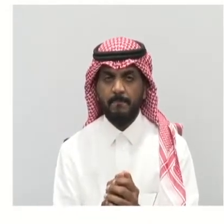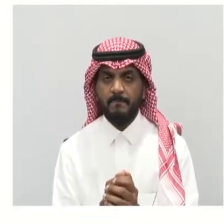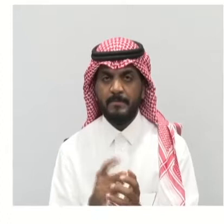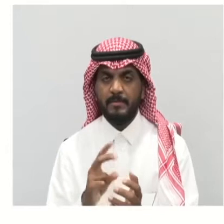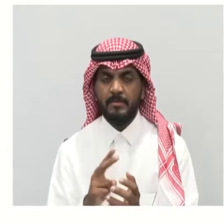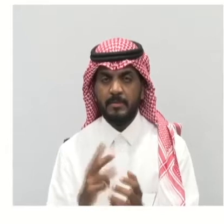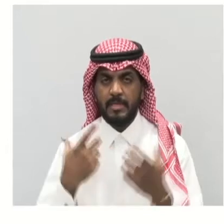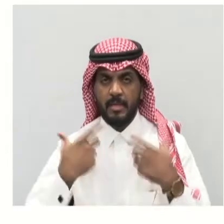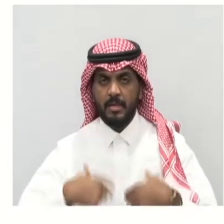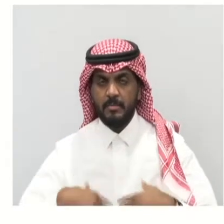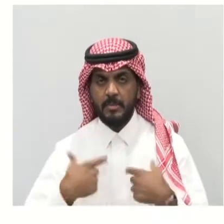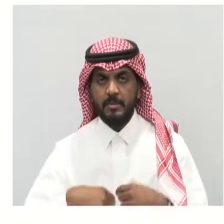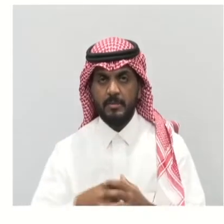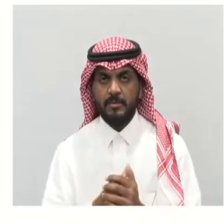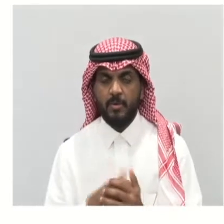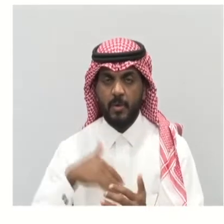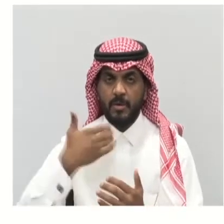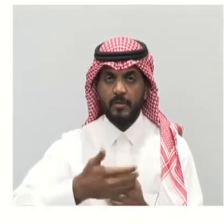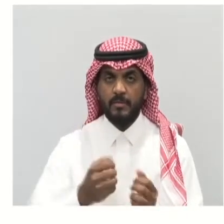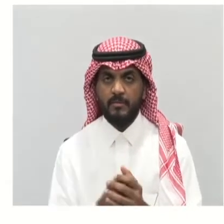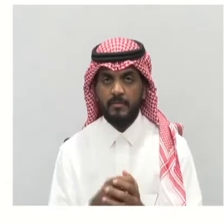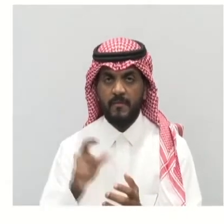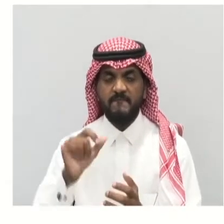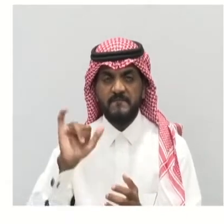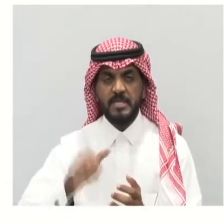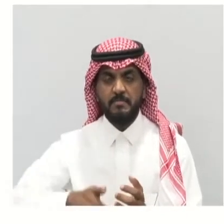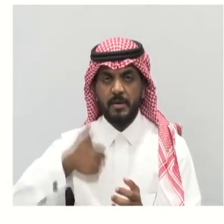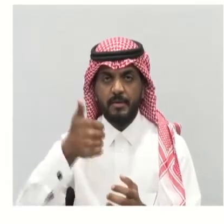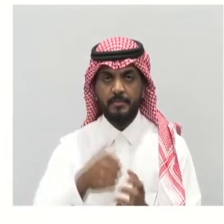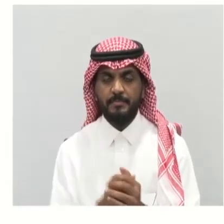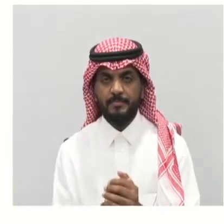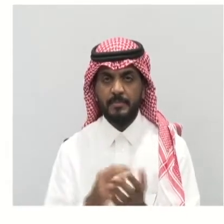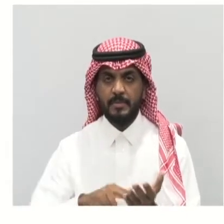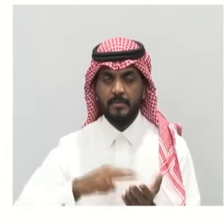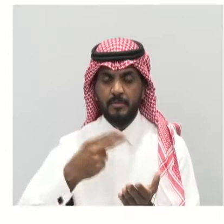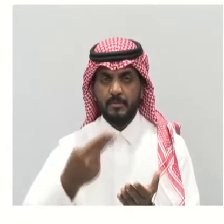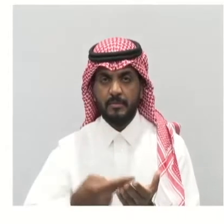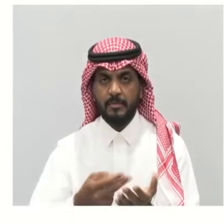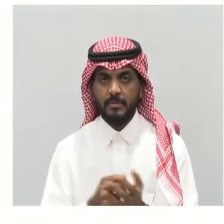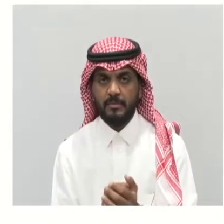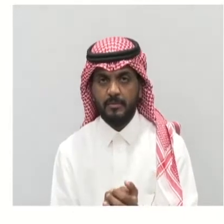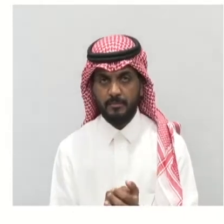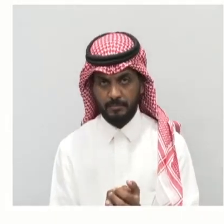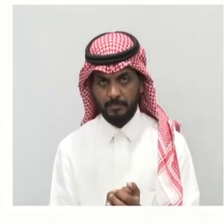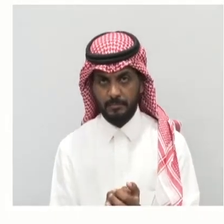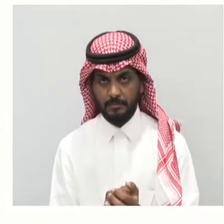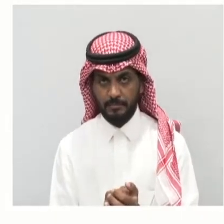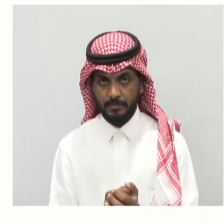تلاميذه، أيضا فيما. ننتقل،